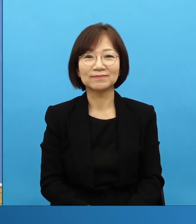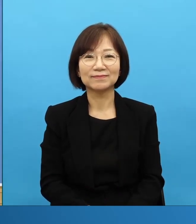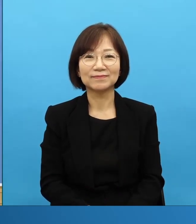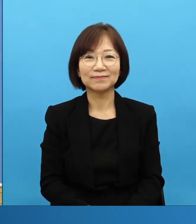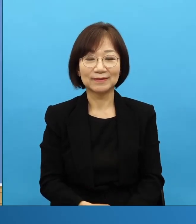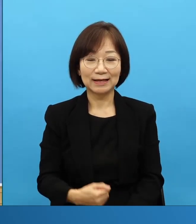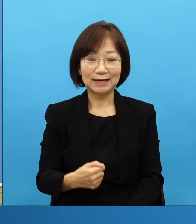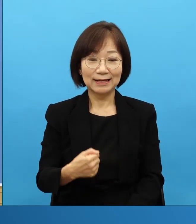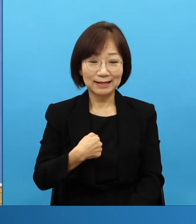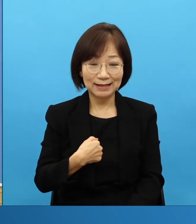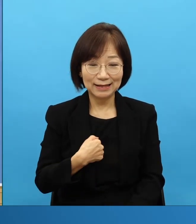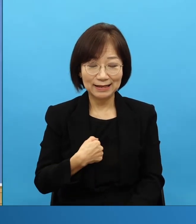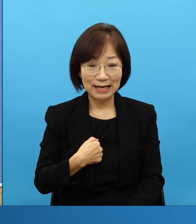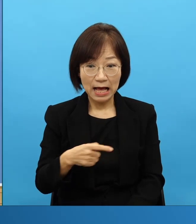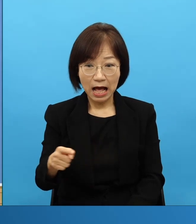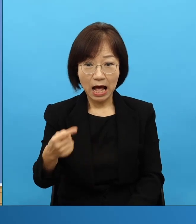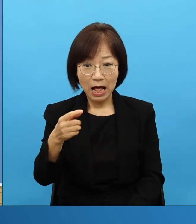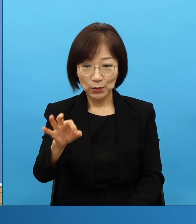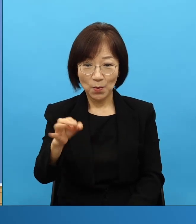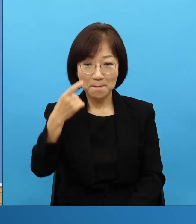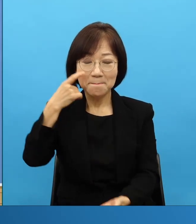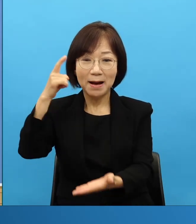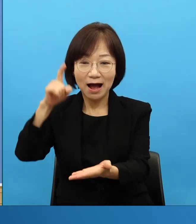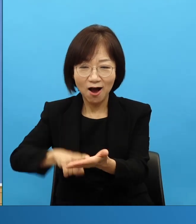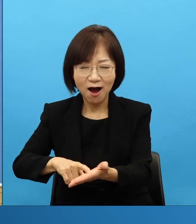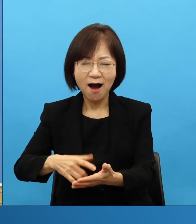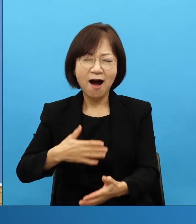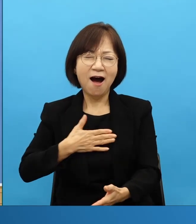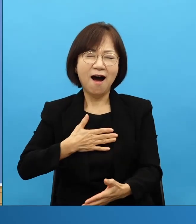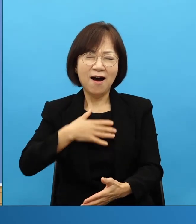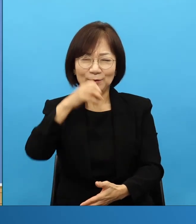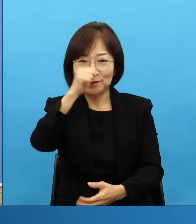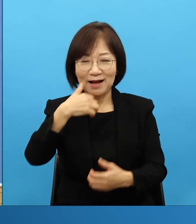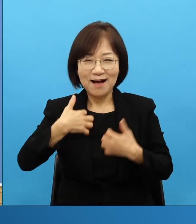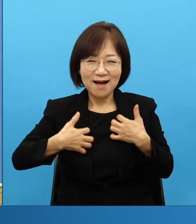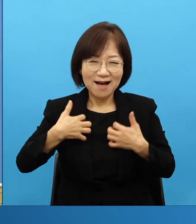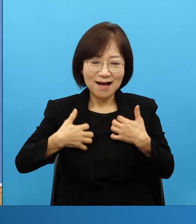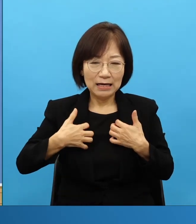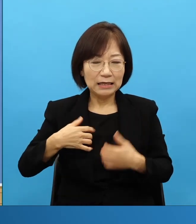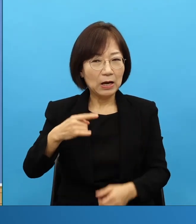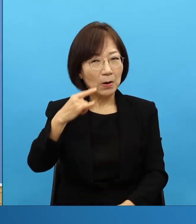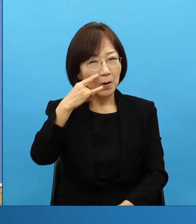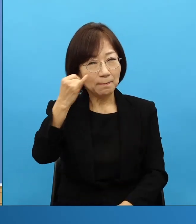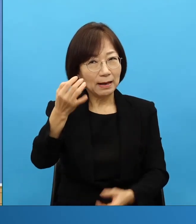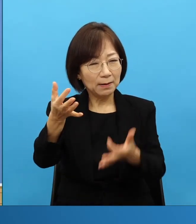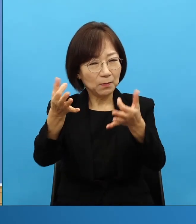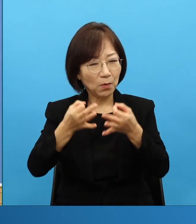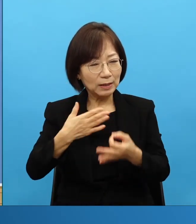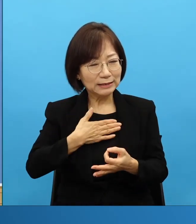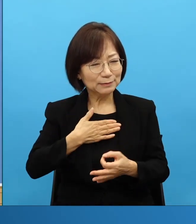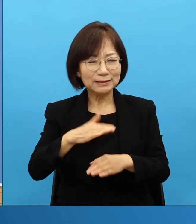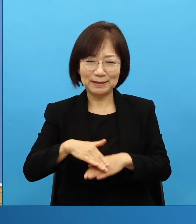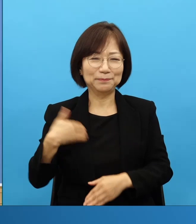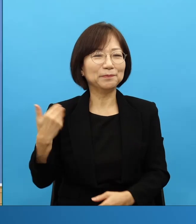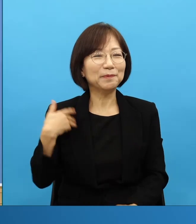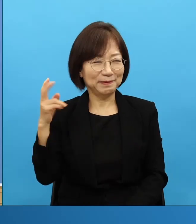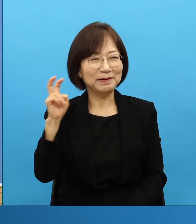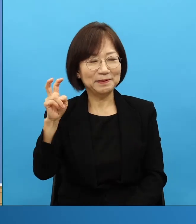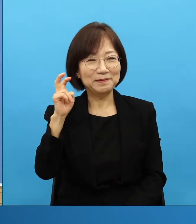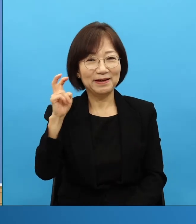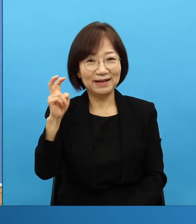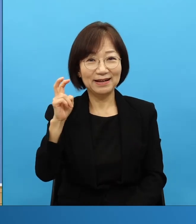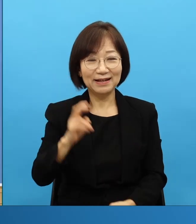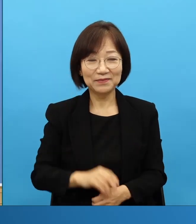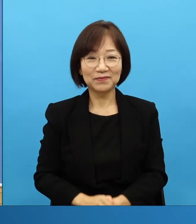너무 기분이 좋은 거예요. But I'm sure my mother knew. But when I picked up that cash on the ground, I was so overjoyed. 그 사람은 그